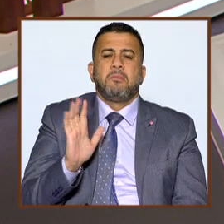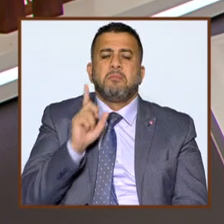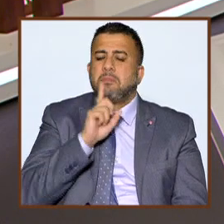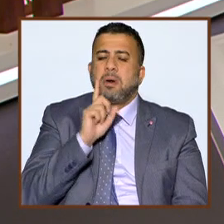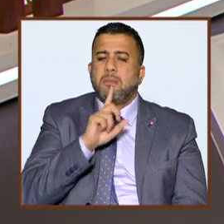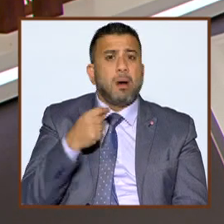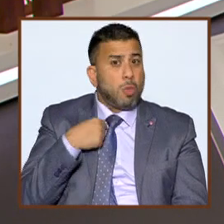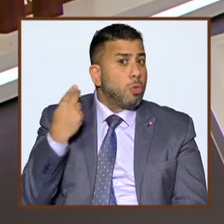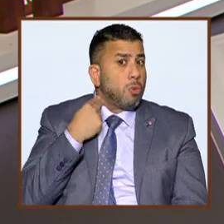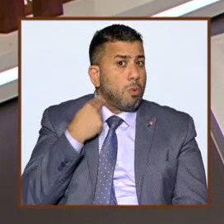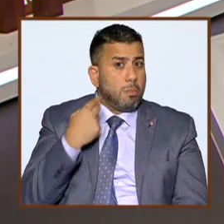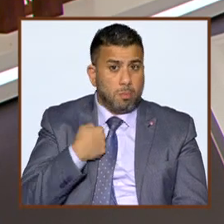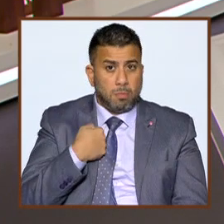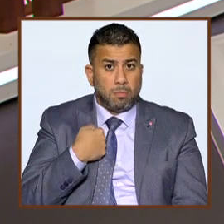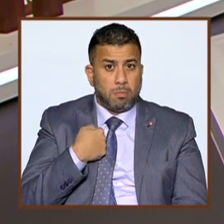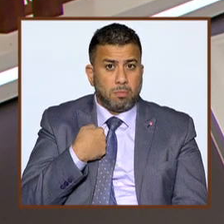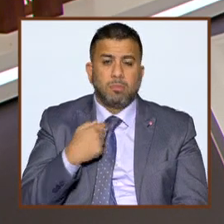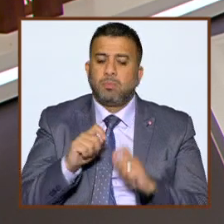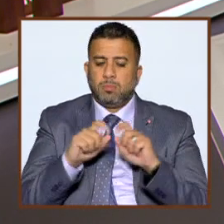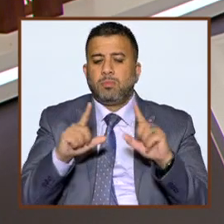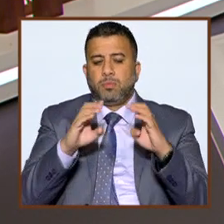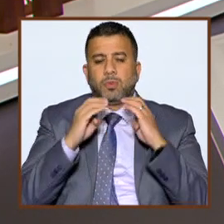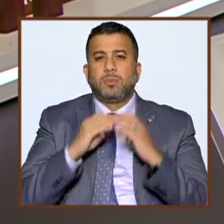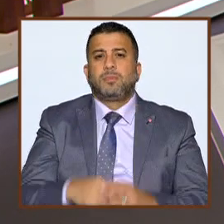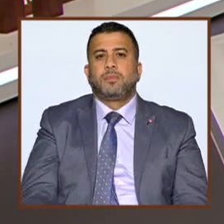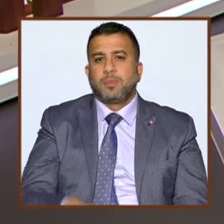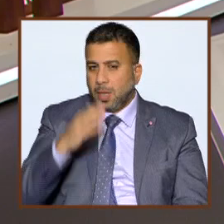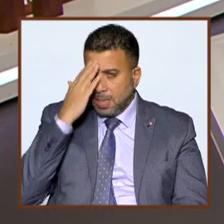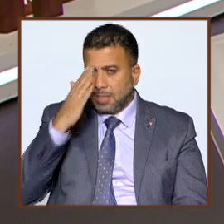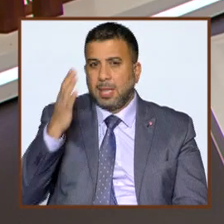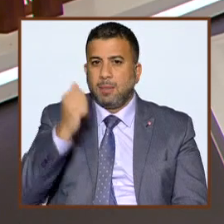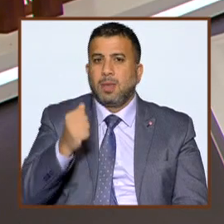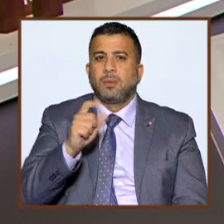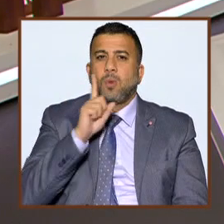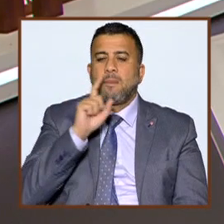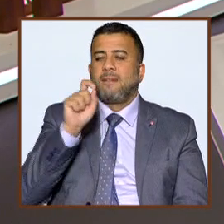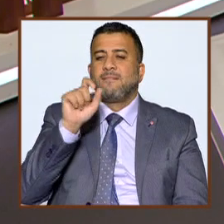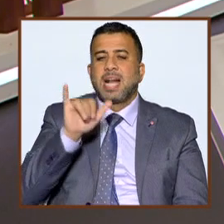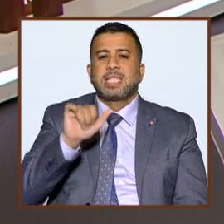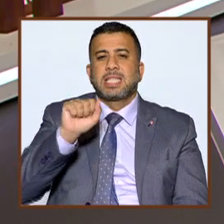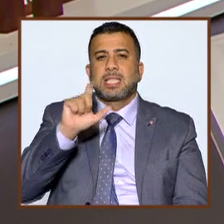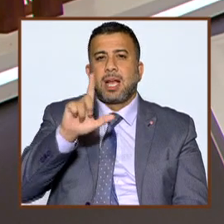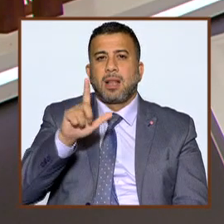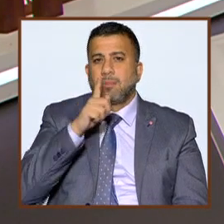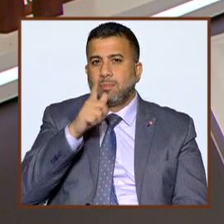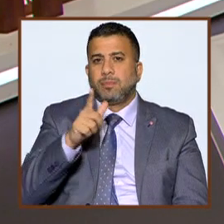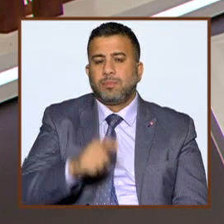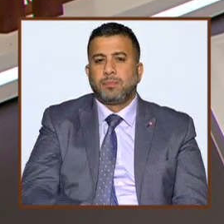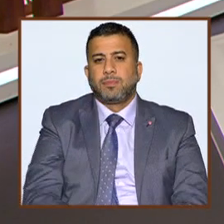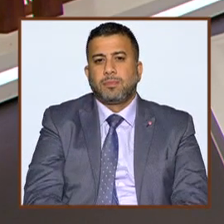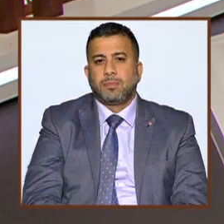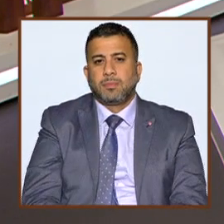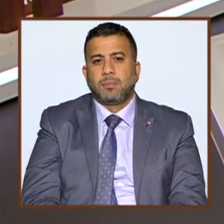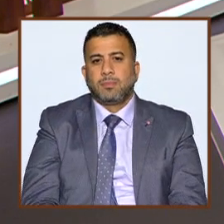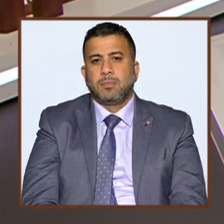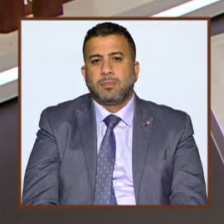تسمعين لا. الجواب. تفضل يا أم فيصل. ألو السلام عليكم يا شيخ. عليكم السلام ورحمة الله. أكلمك من السعودية. أنا